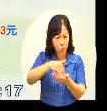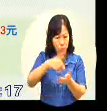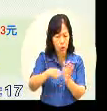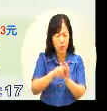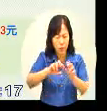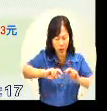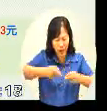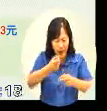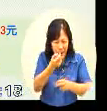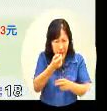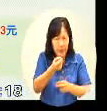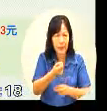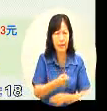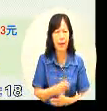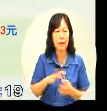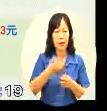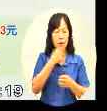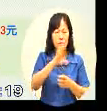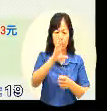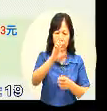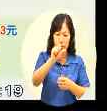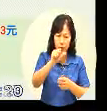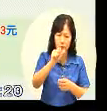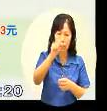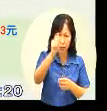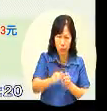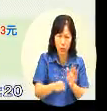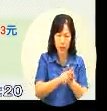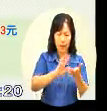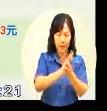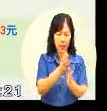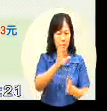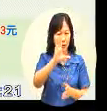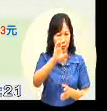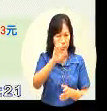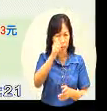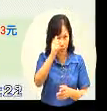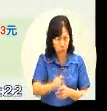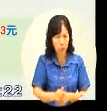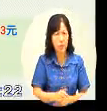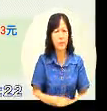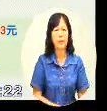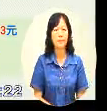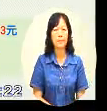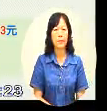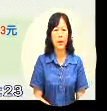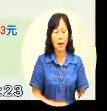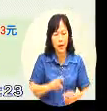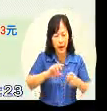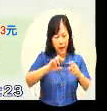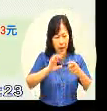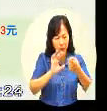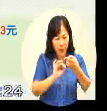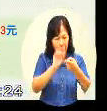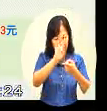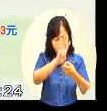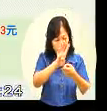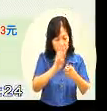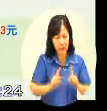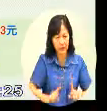调从95亿变成99亿，只微调